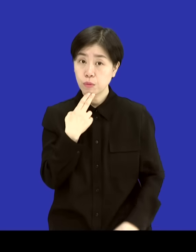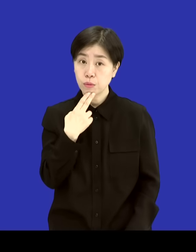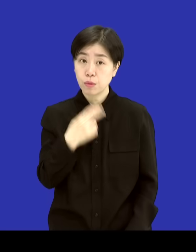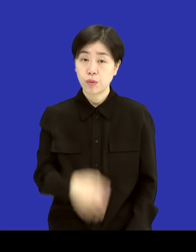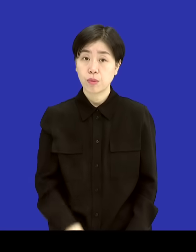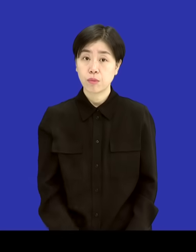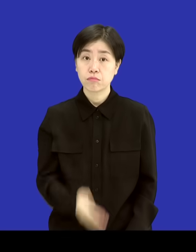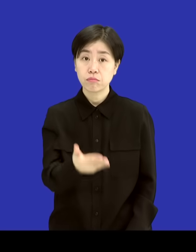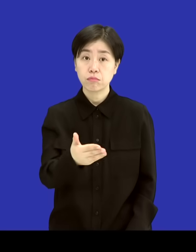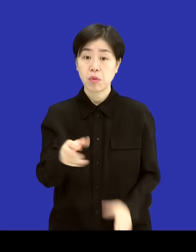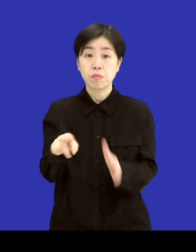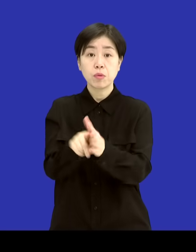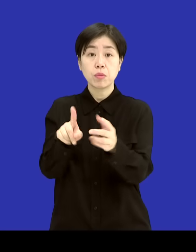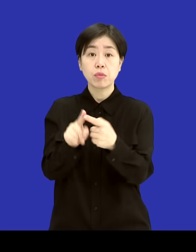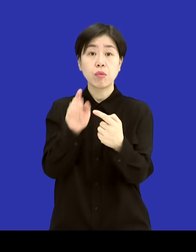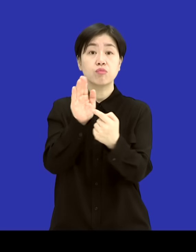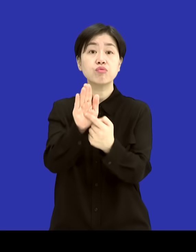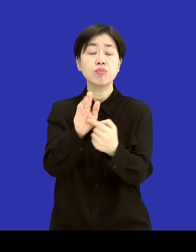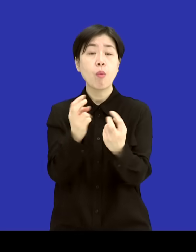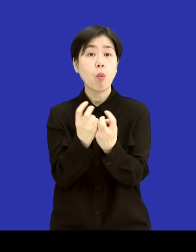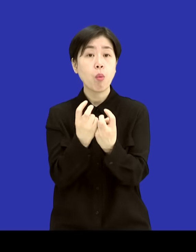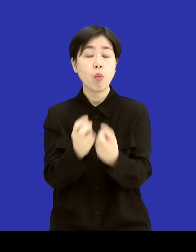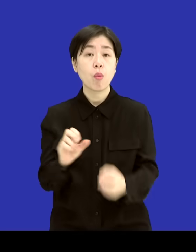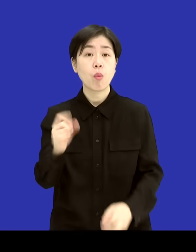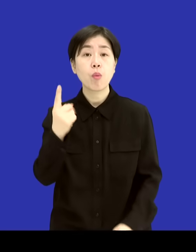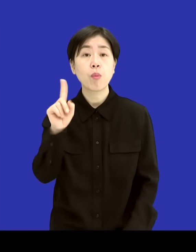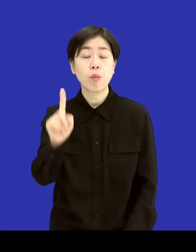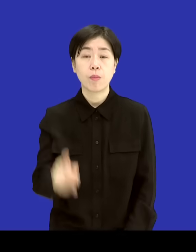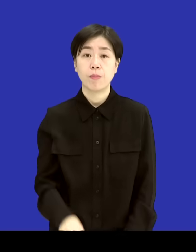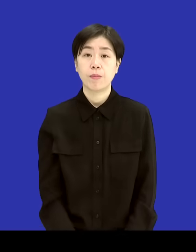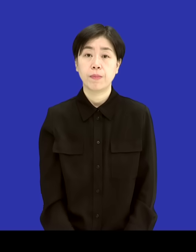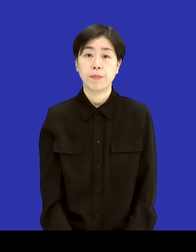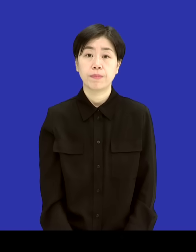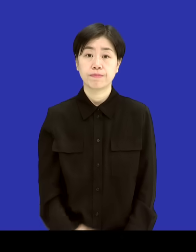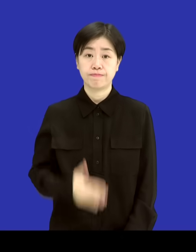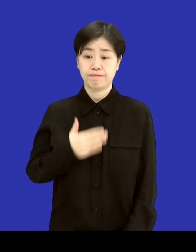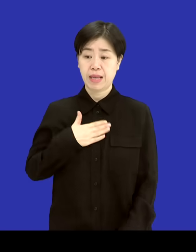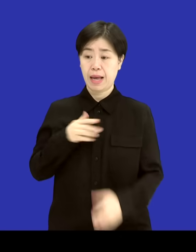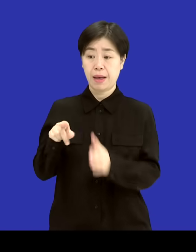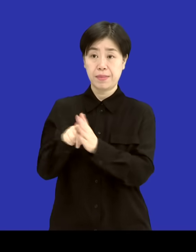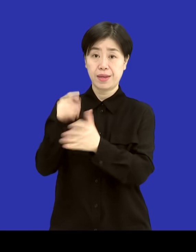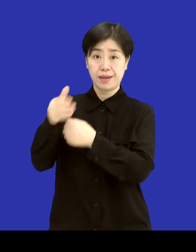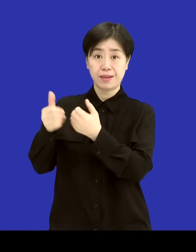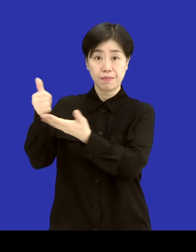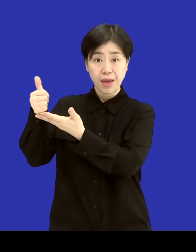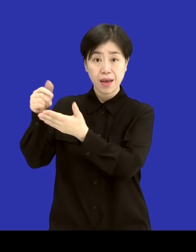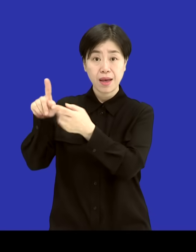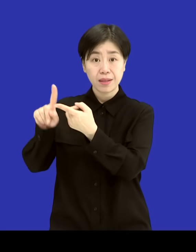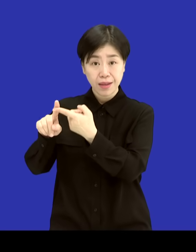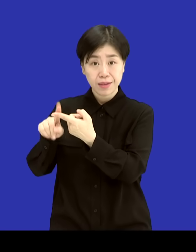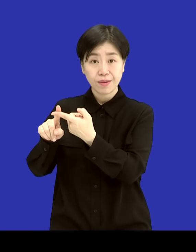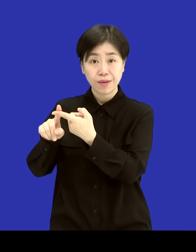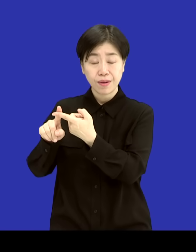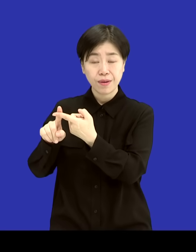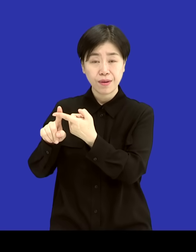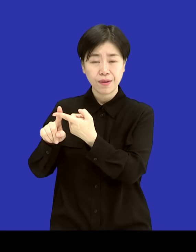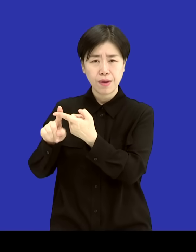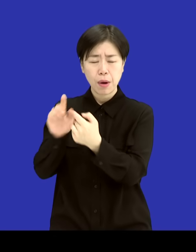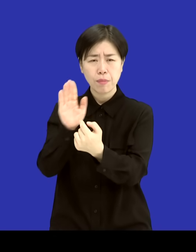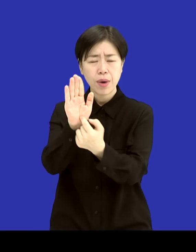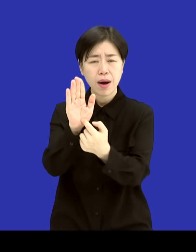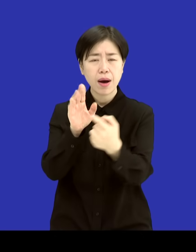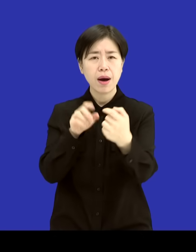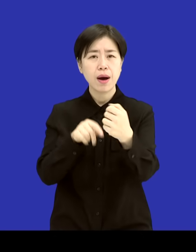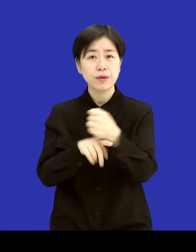좀 드러내야겠다 생각을 하신 거예요? 종교성을 사실은 더 프레이어라는 곡을 이제 처음